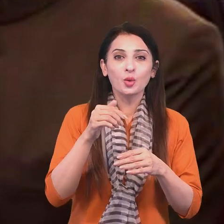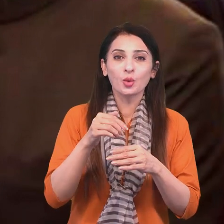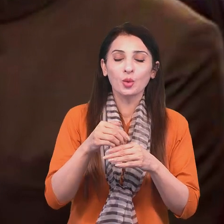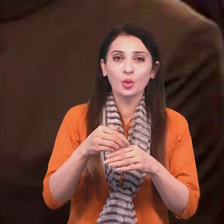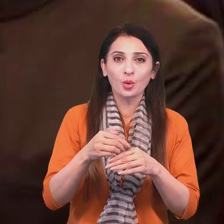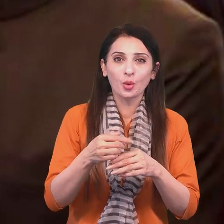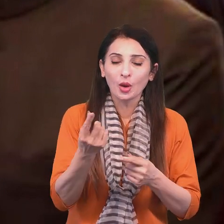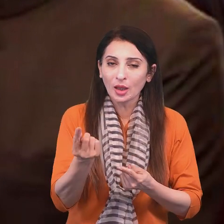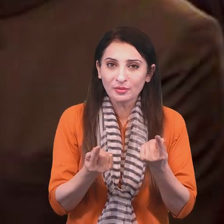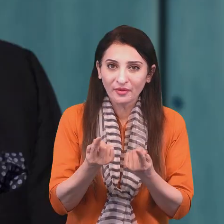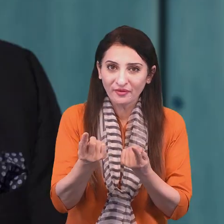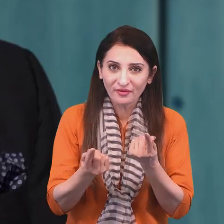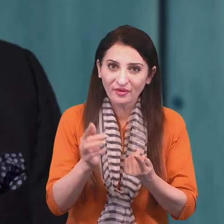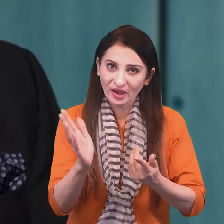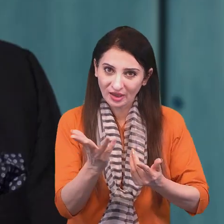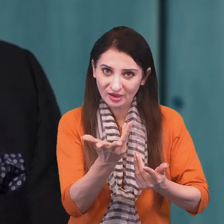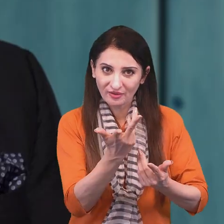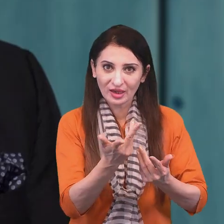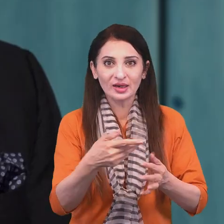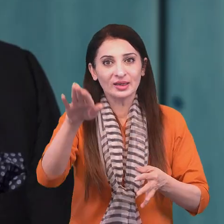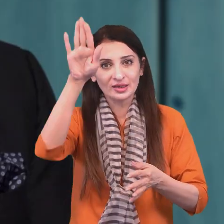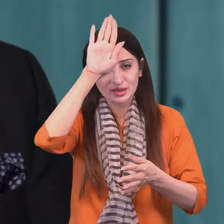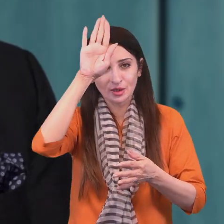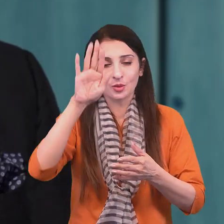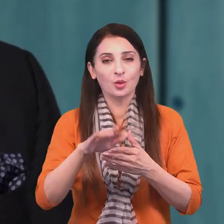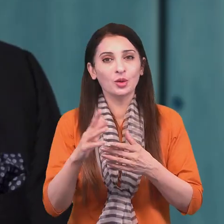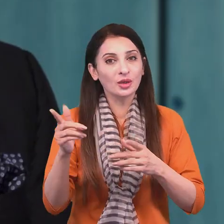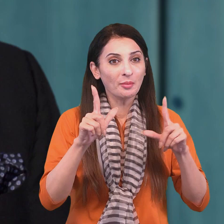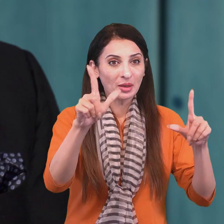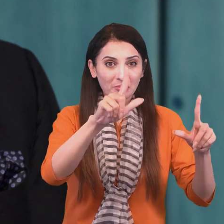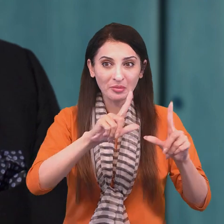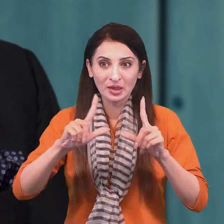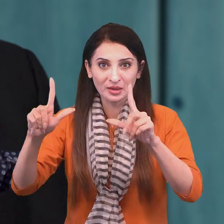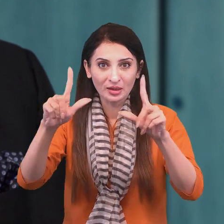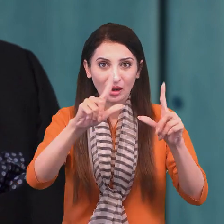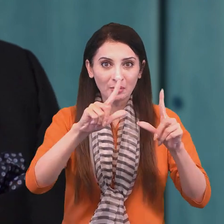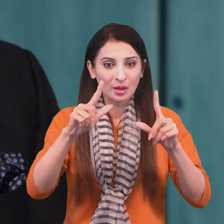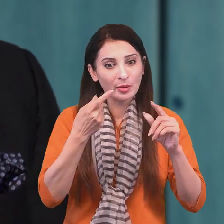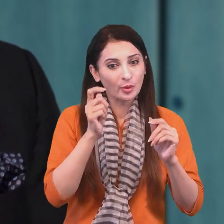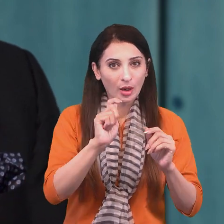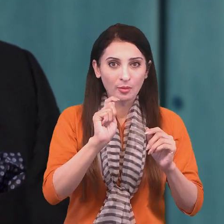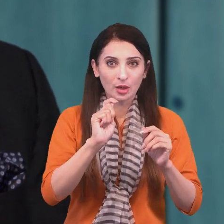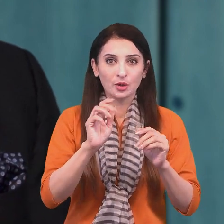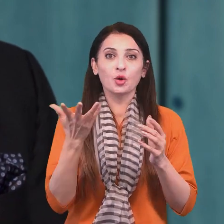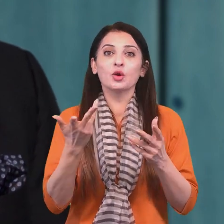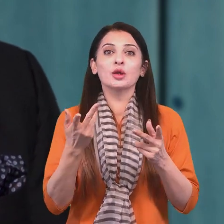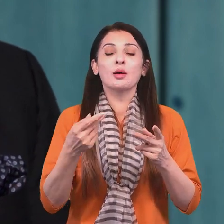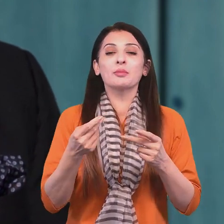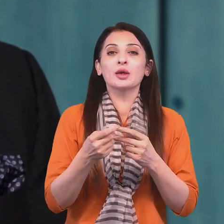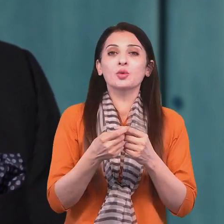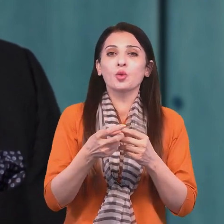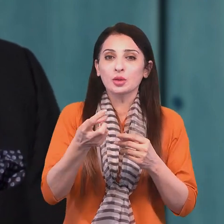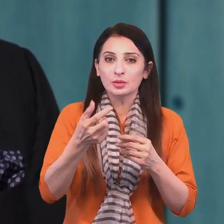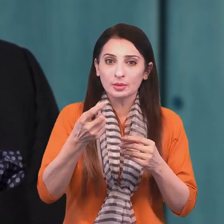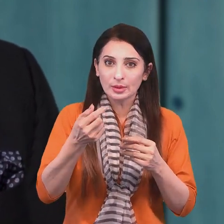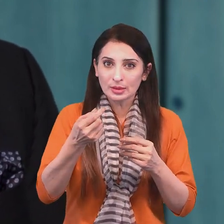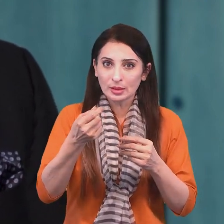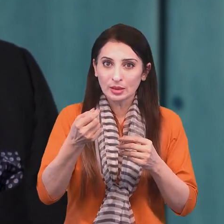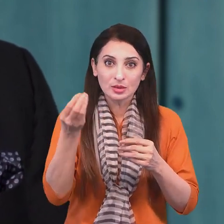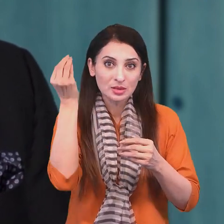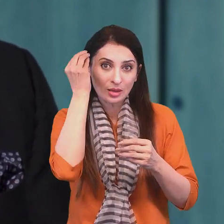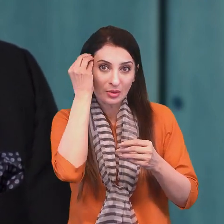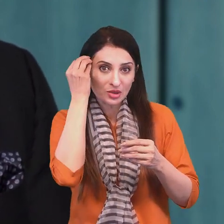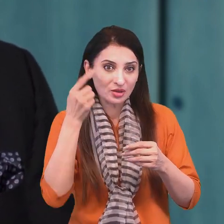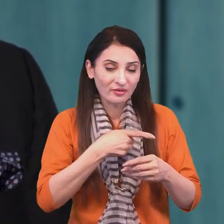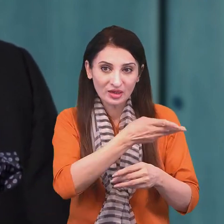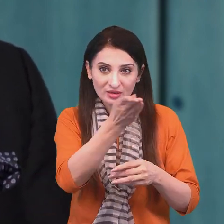पाकिस्तान में मीडिया इंडस्ट्री के लीडर बने, या वो पाकिस्तान में अच्छे इकोनॉमिस्ट हों, अच्छे असातिज़ा हों। तो हमारी